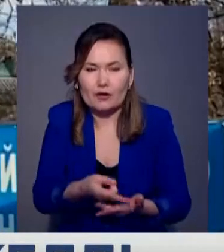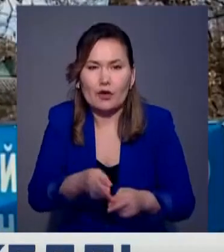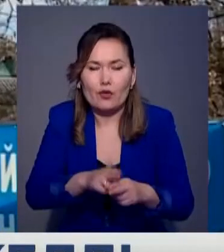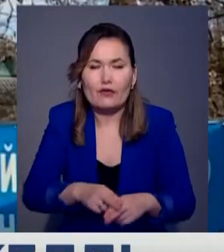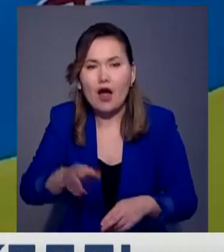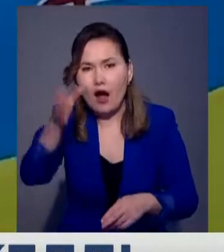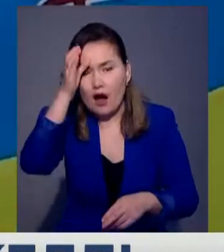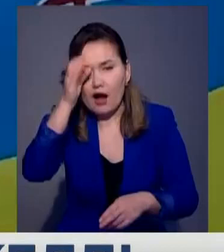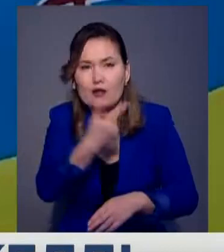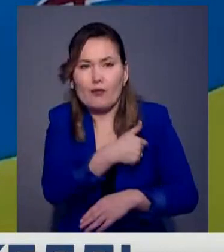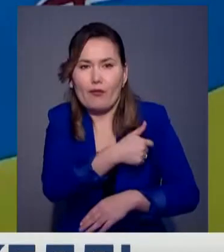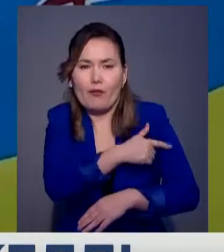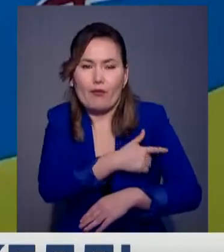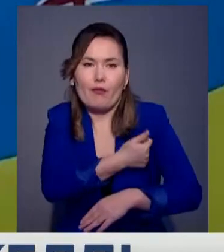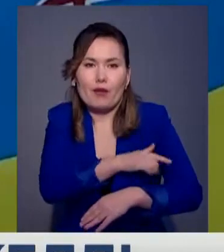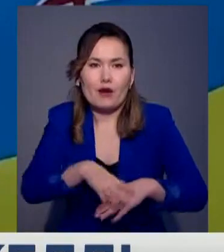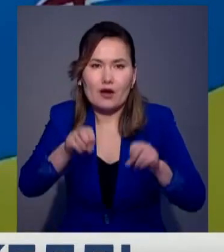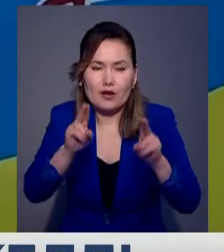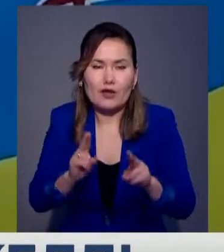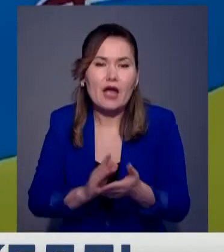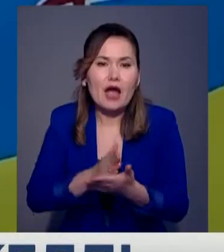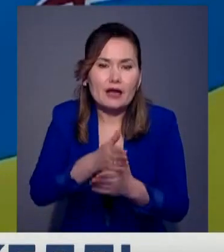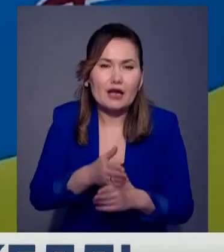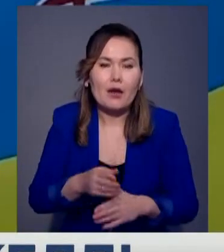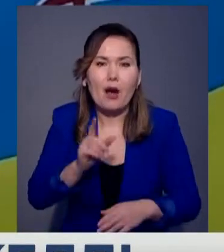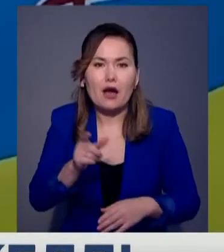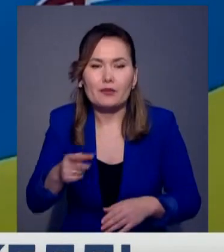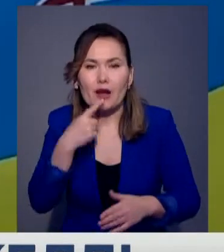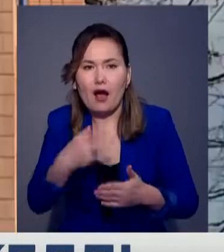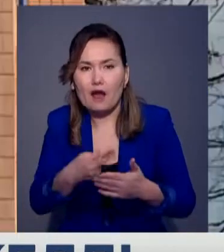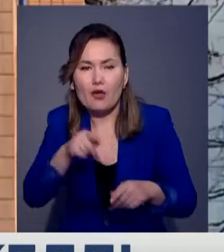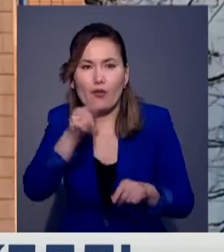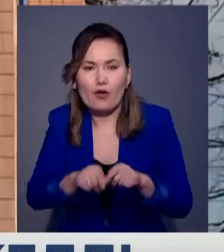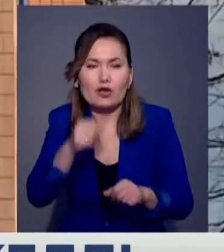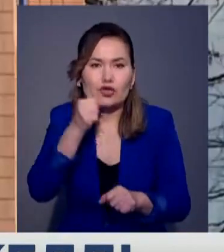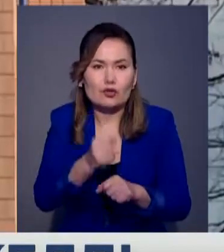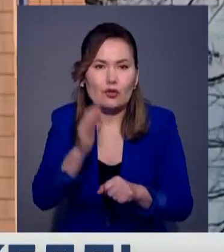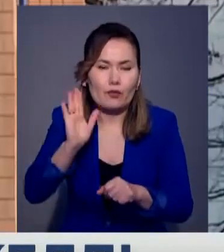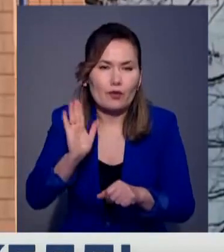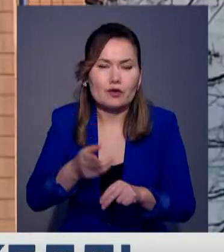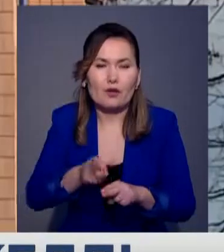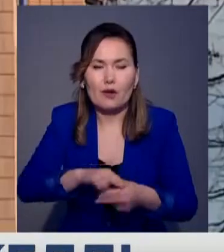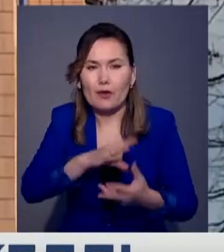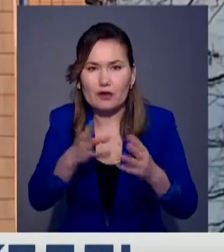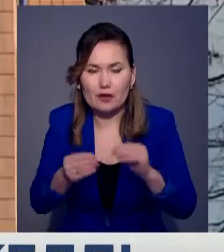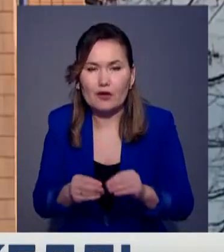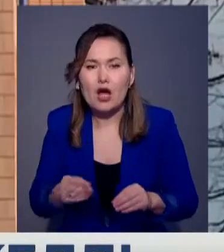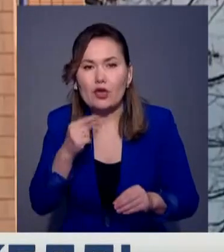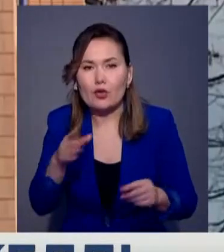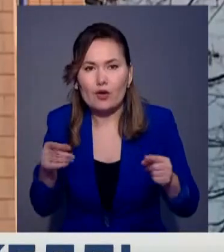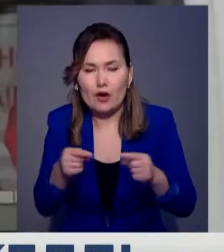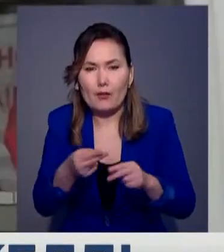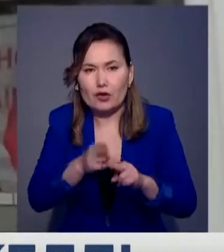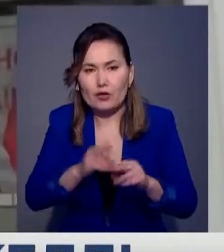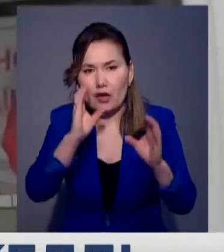эпидемиологтар келді. Олар адамдардан қан алып, кезекті рет зерттеу жұмыстарын өткізеді. Ол заманауи және өте дәл тестілеу жүйелерінің